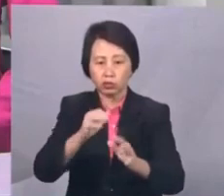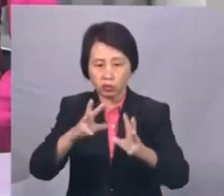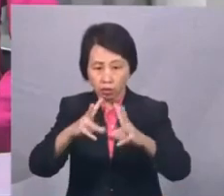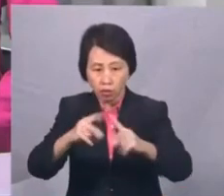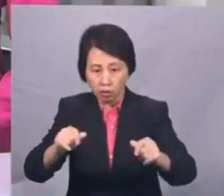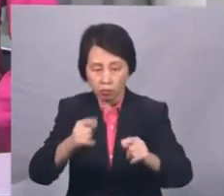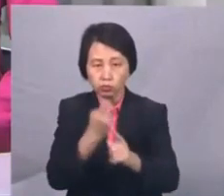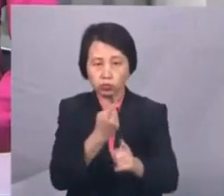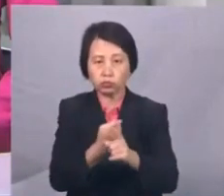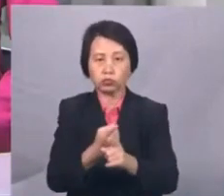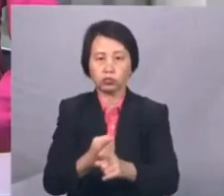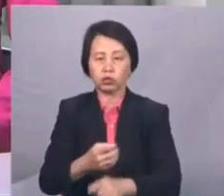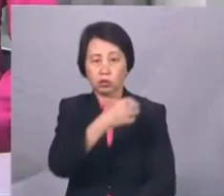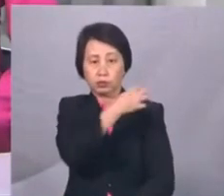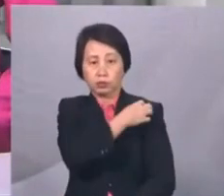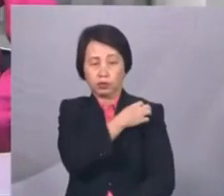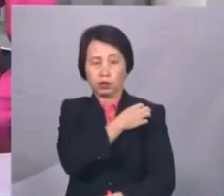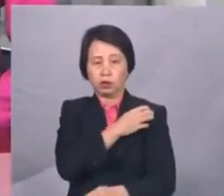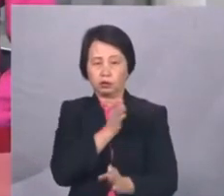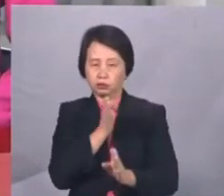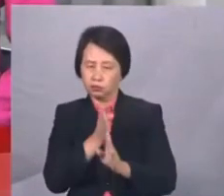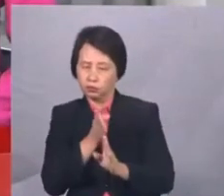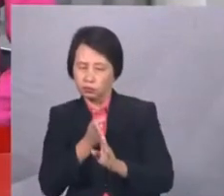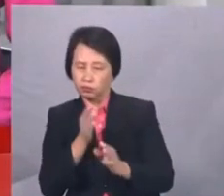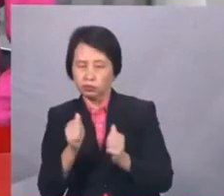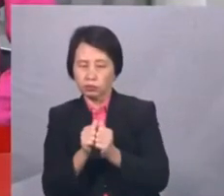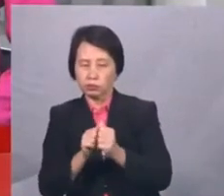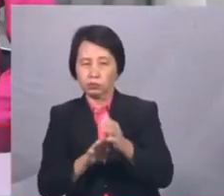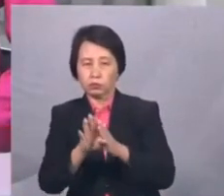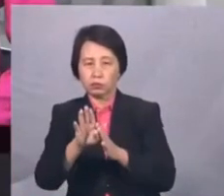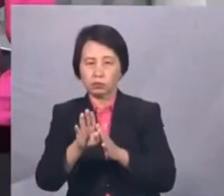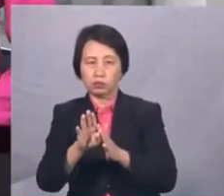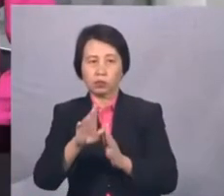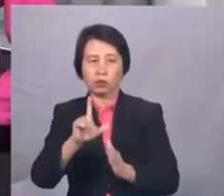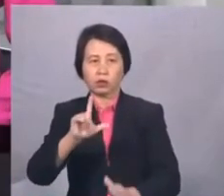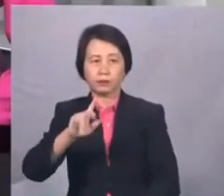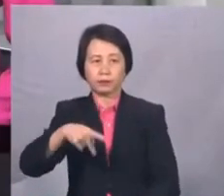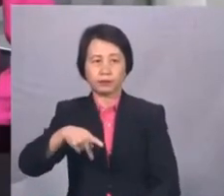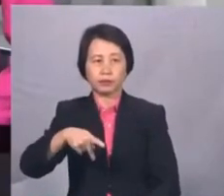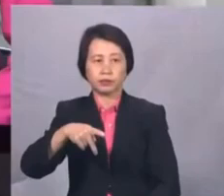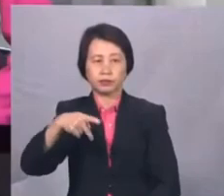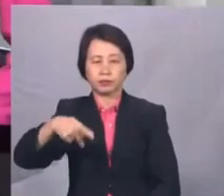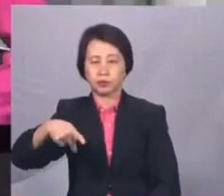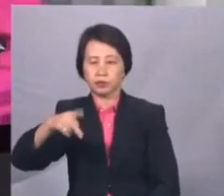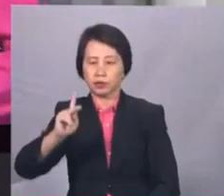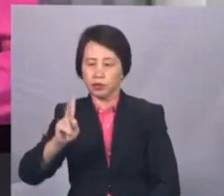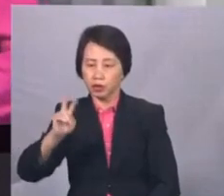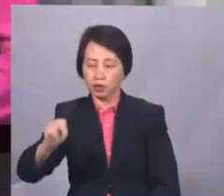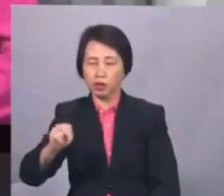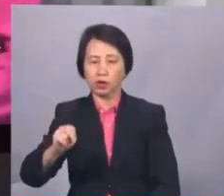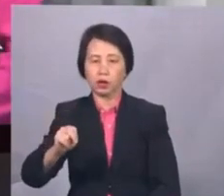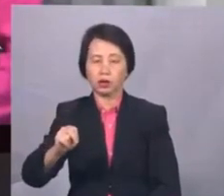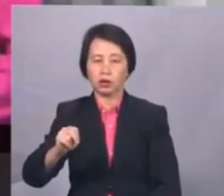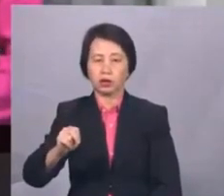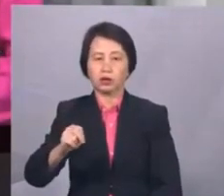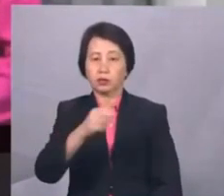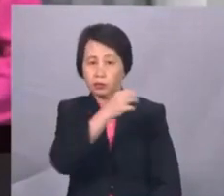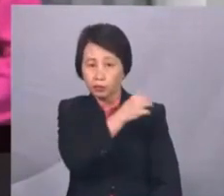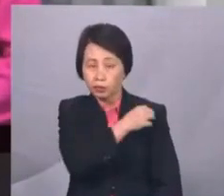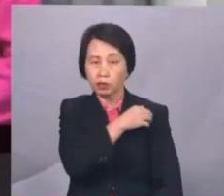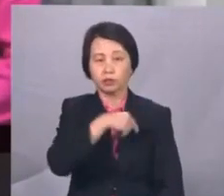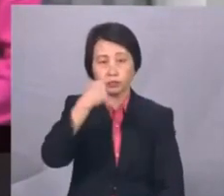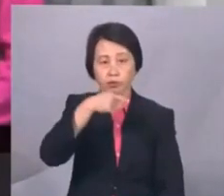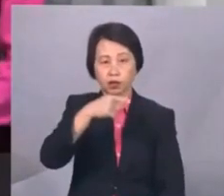sebaik-baiknya pegawai psikologi lembaga penduduk dan pembangunan keluarganya agar lppkn sarada deviardi